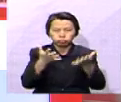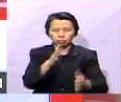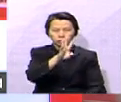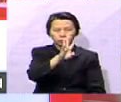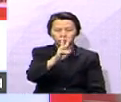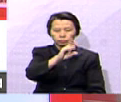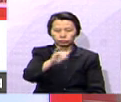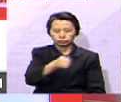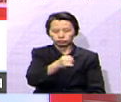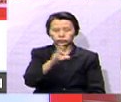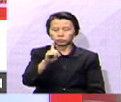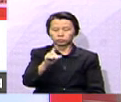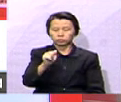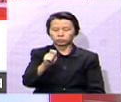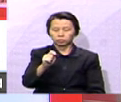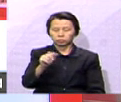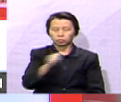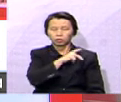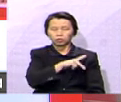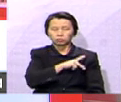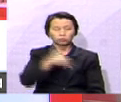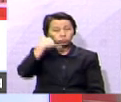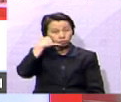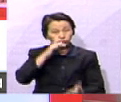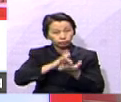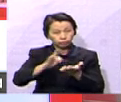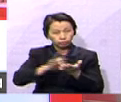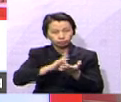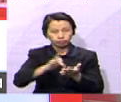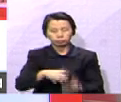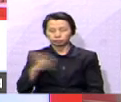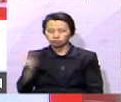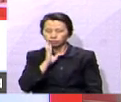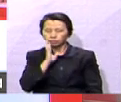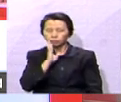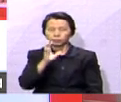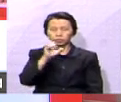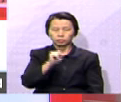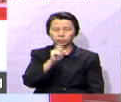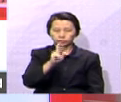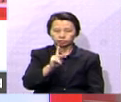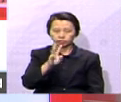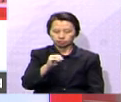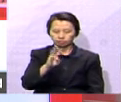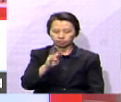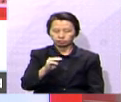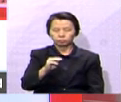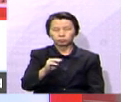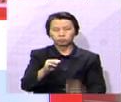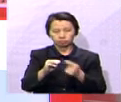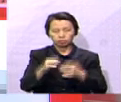46 juta data peribadi pengguna telefon bimbit menurut beliau suruhanjaya komunikasi dan multimedia Malaysia